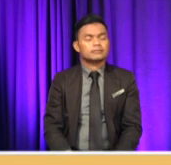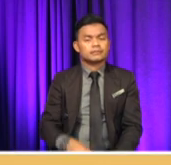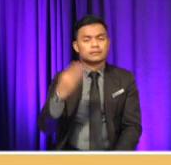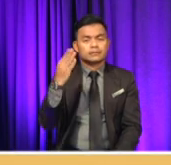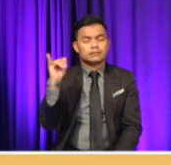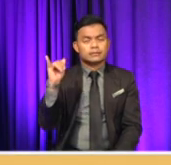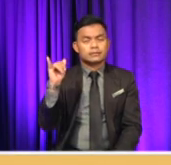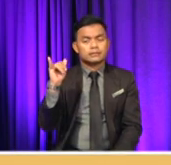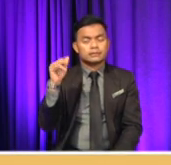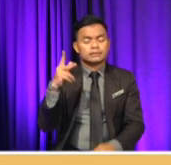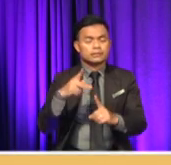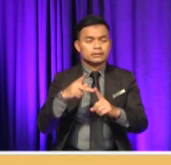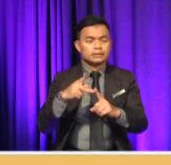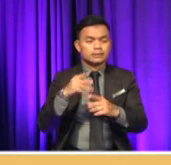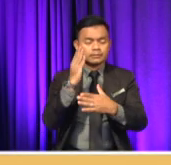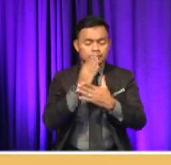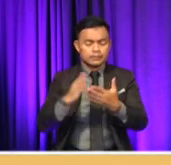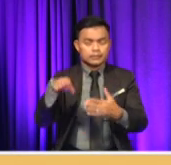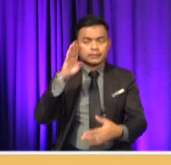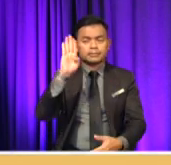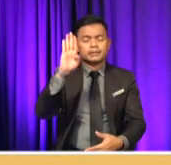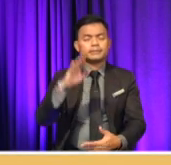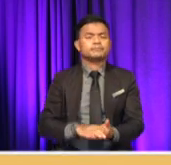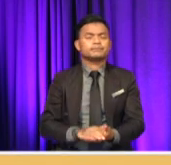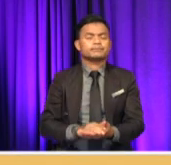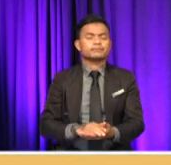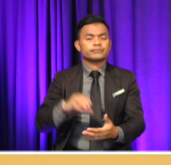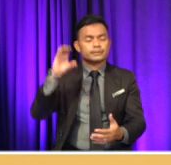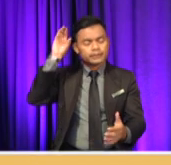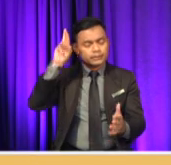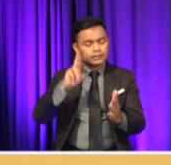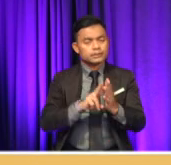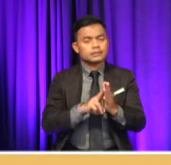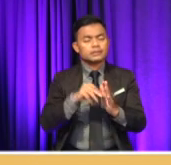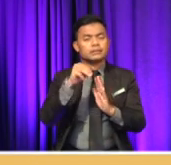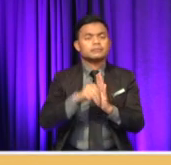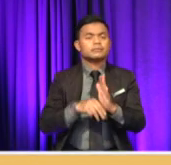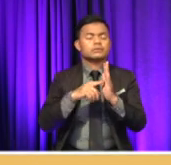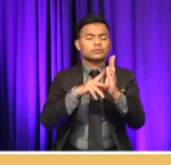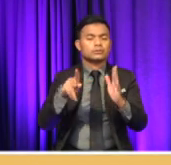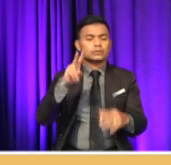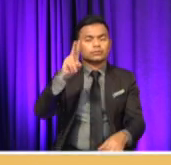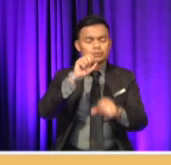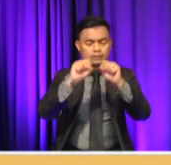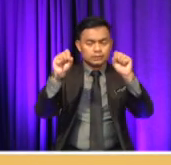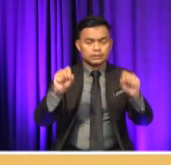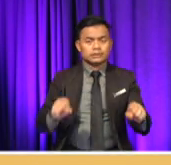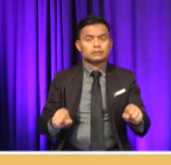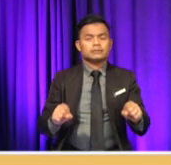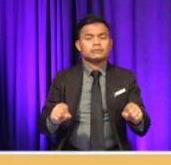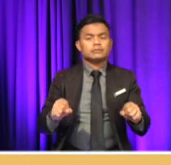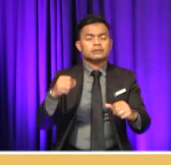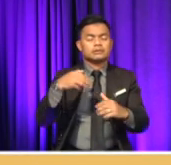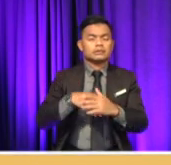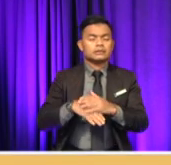pada bagian B Oke Raja Dua menunjukkan dua sistem dalam kedudukan Kili dalam sistem United